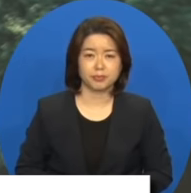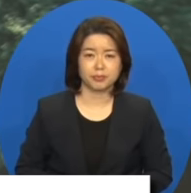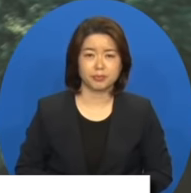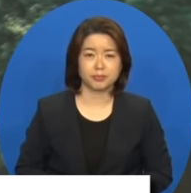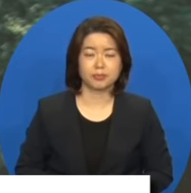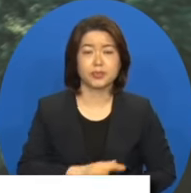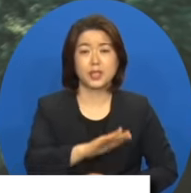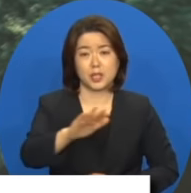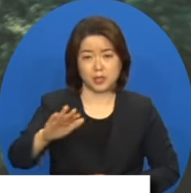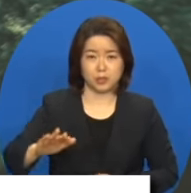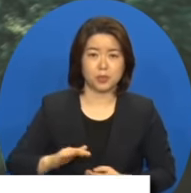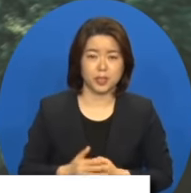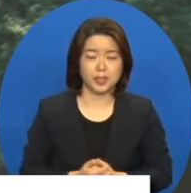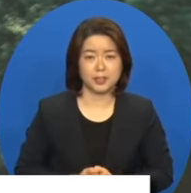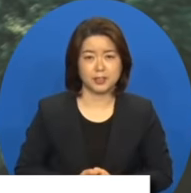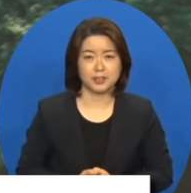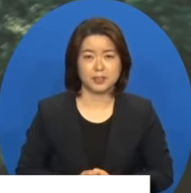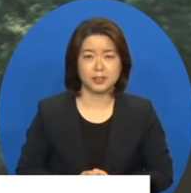우리가